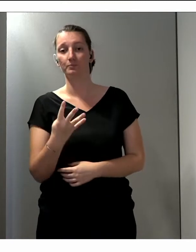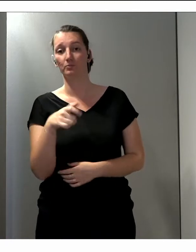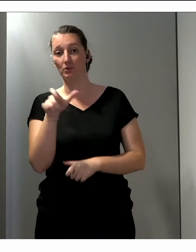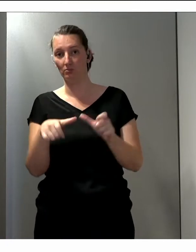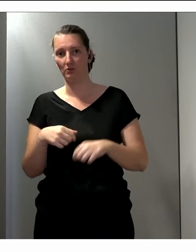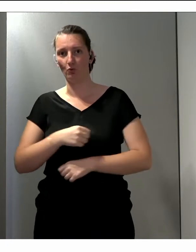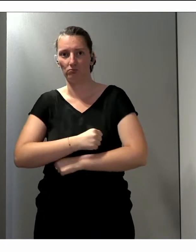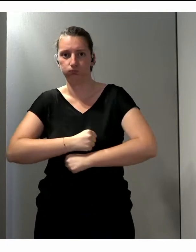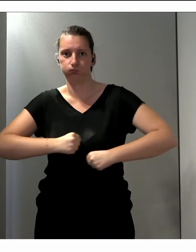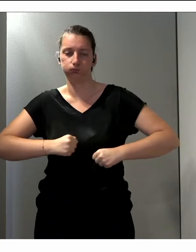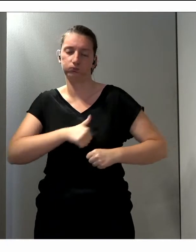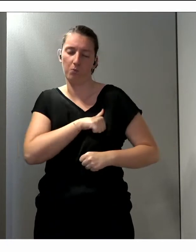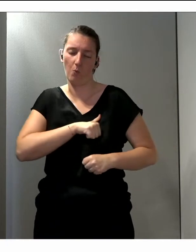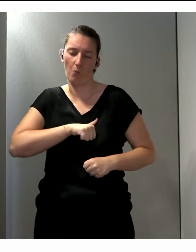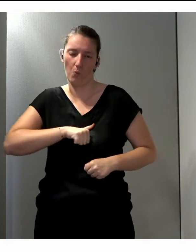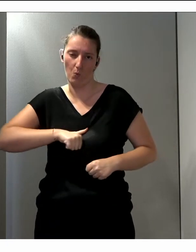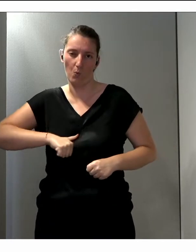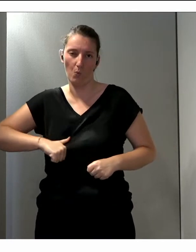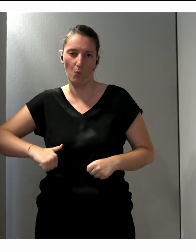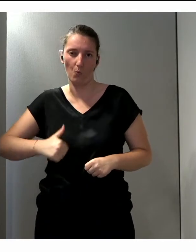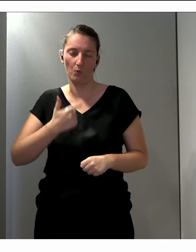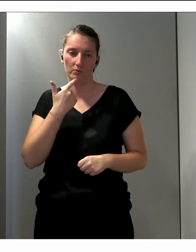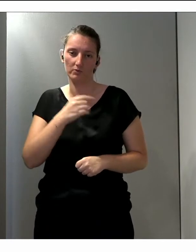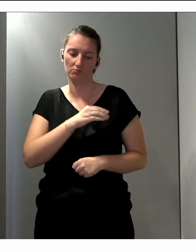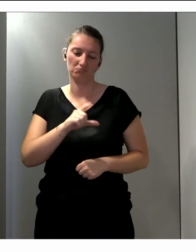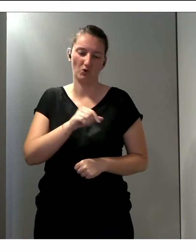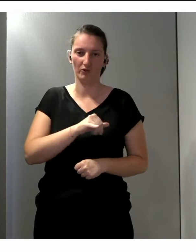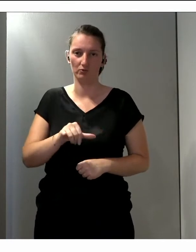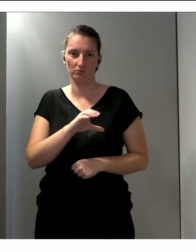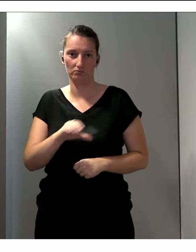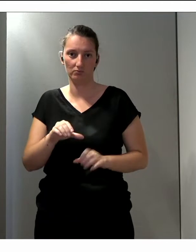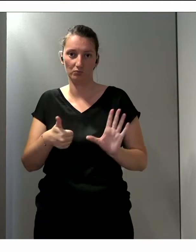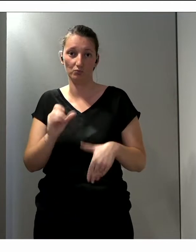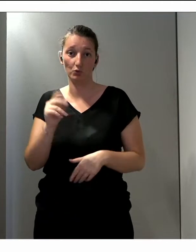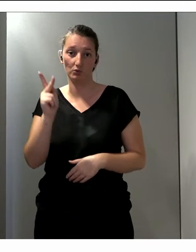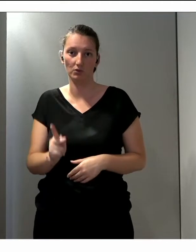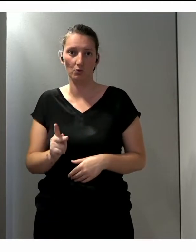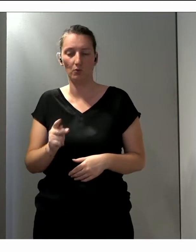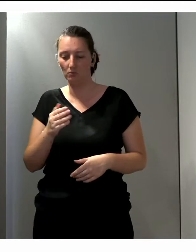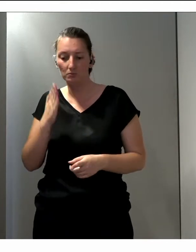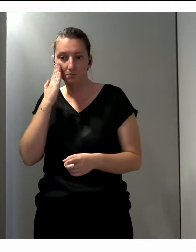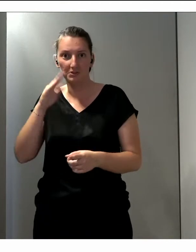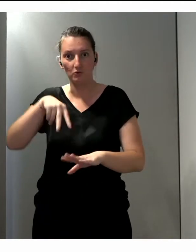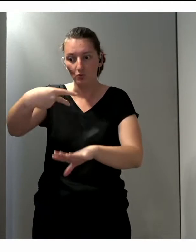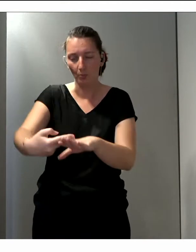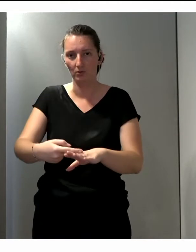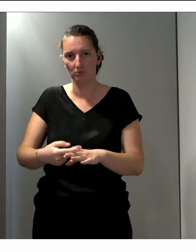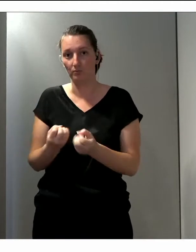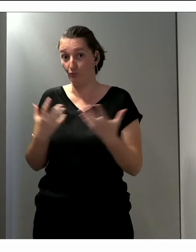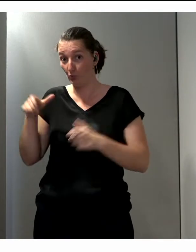fortes. Quand je dis très fortes, c'est au-delà entre 120 et 160 kg et qui nécessitaient beaucoup de personnes pour les soulever lorsqu'elles étaient tombées à